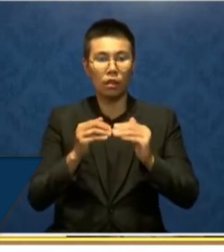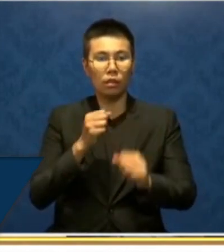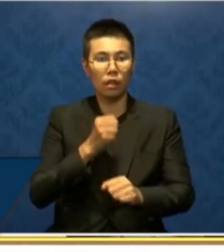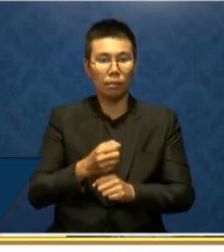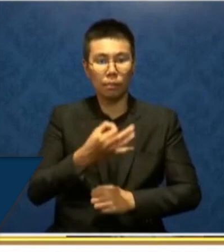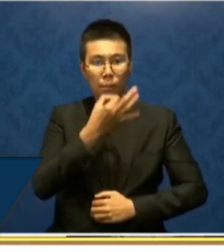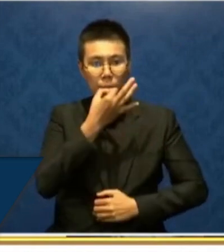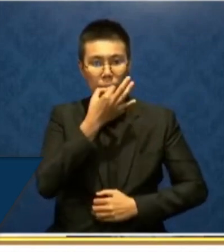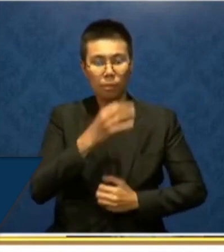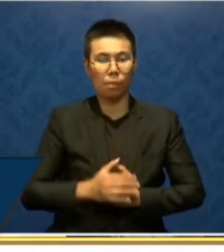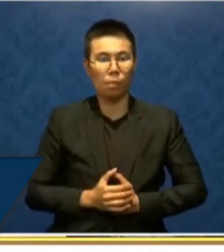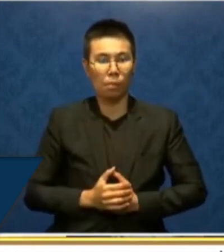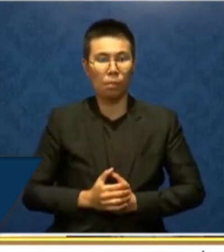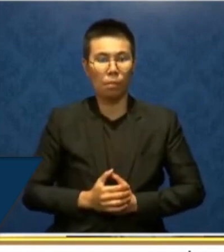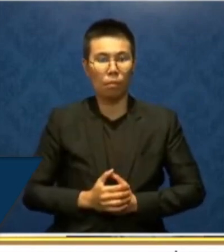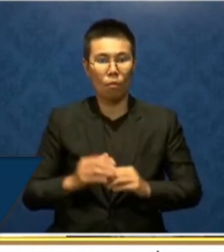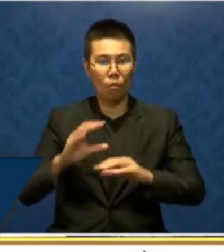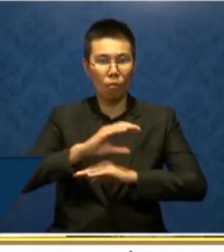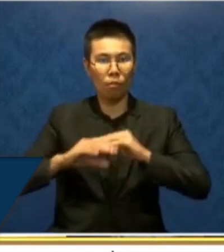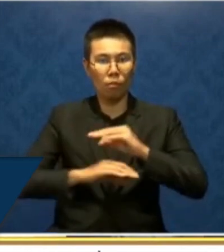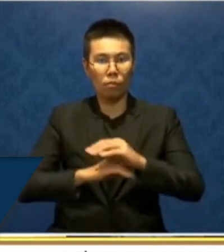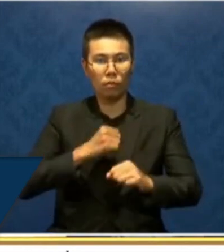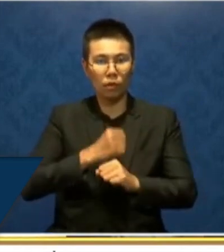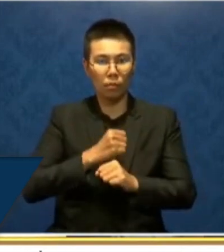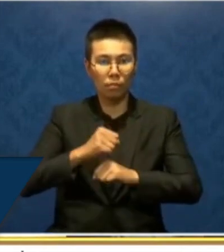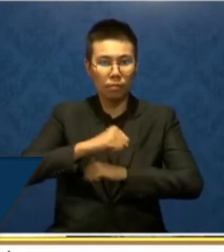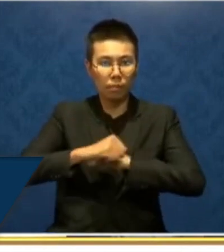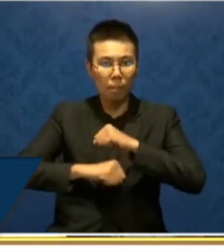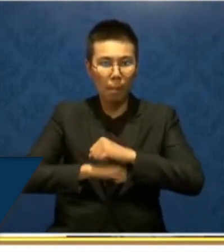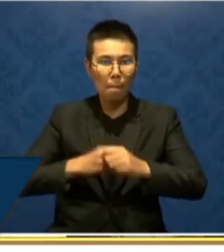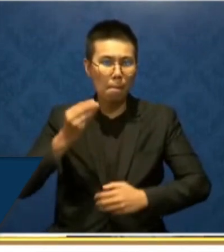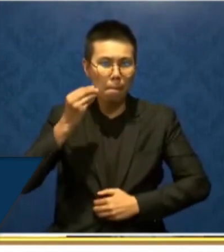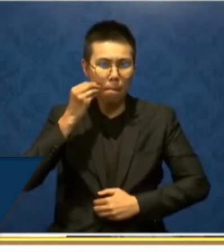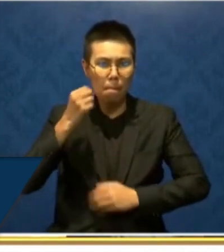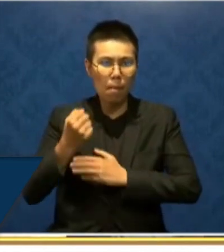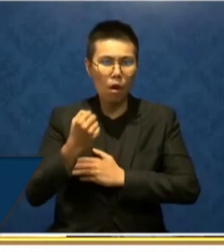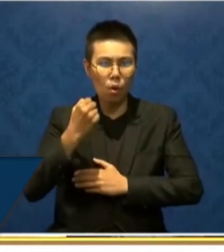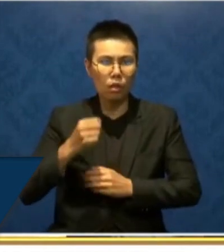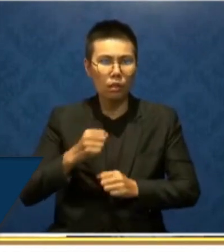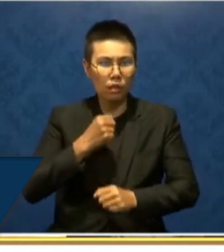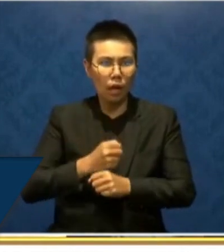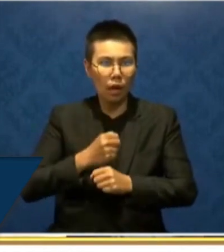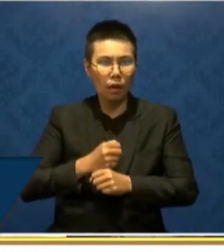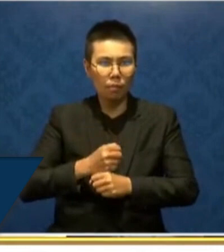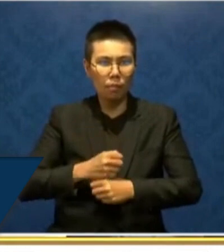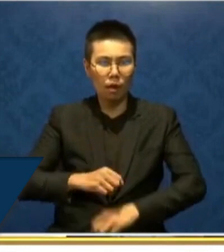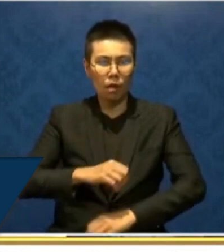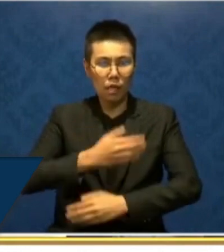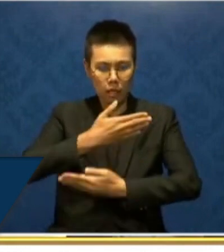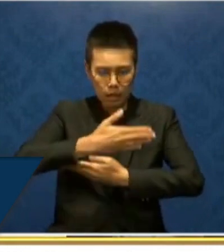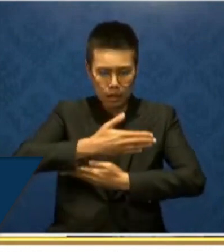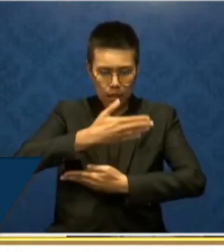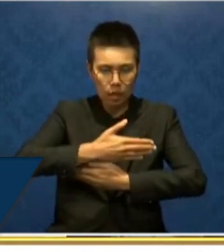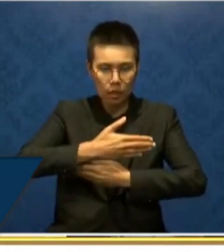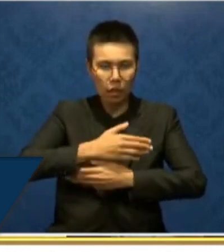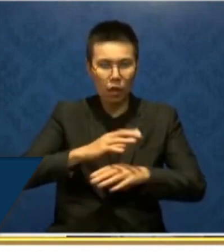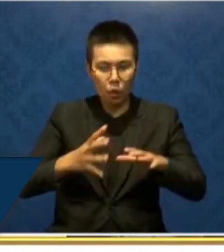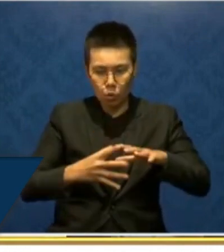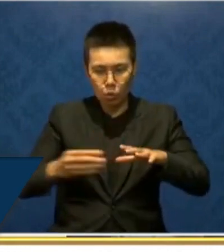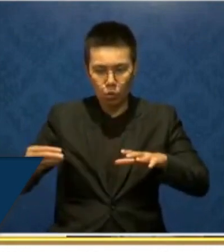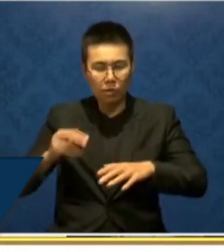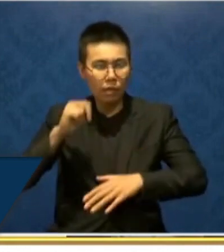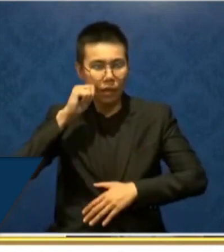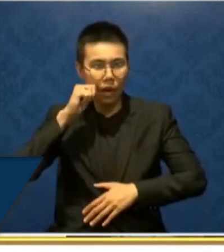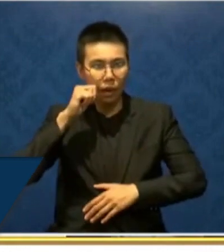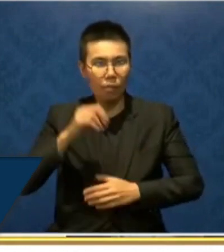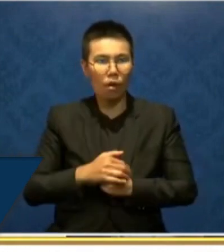ครับท่านประธานครับโครงการก่อสร้างบ้านมั่นคงและก็การก่อสร้างเขื่อนระบายน้ำนะครับแบบคอนกรีต